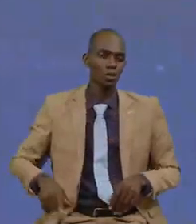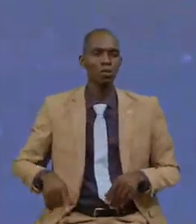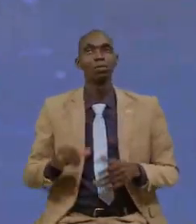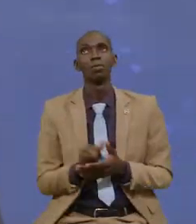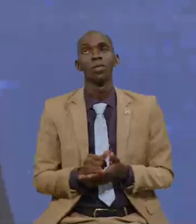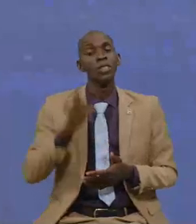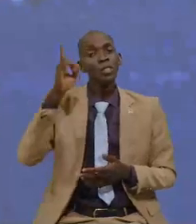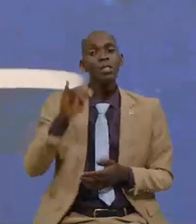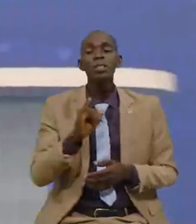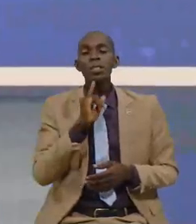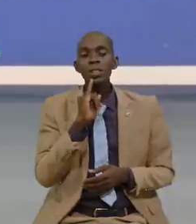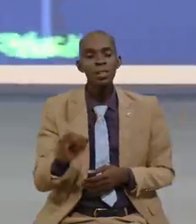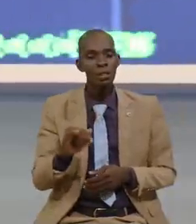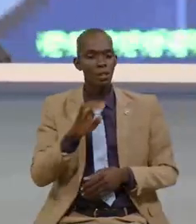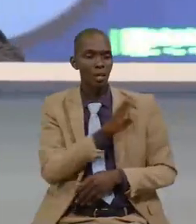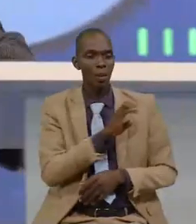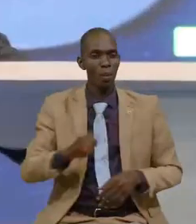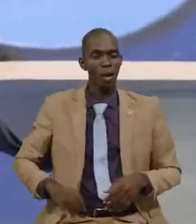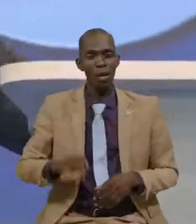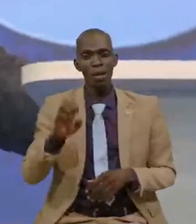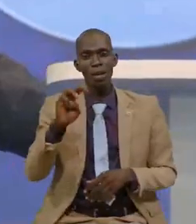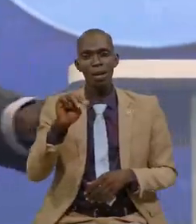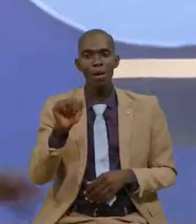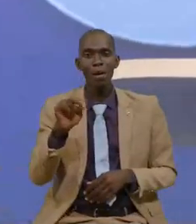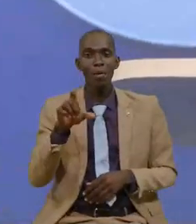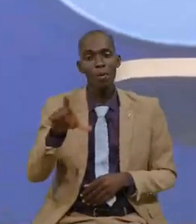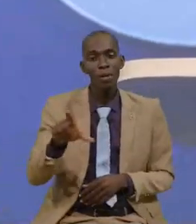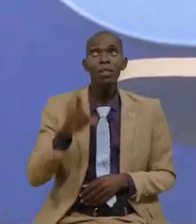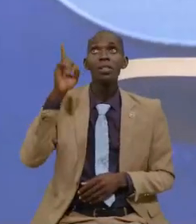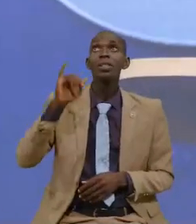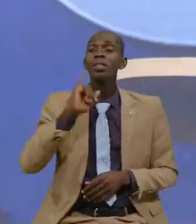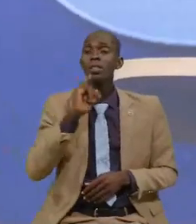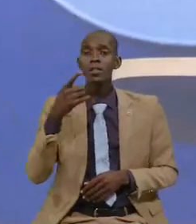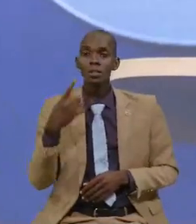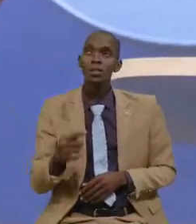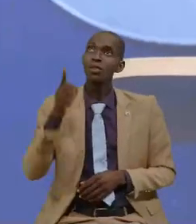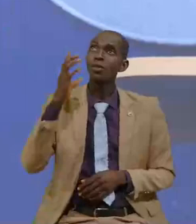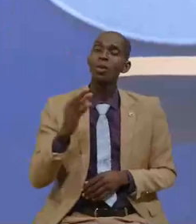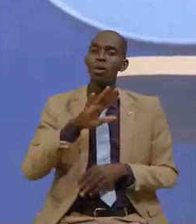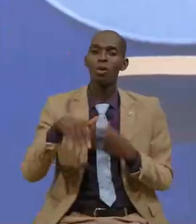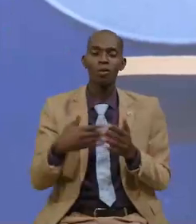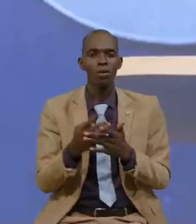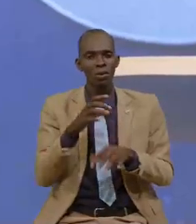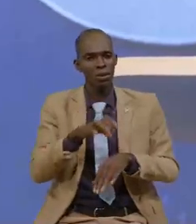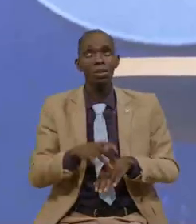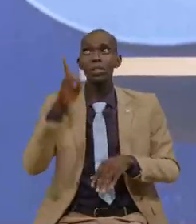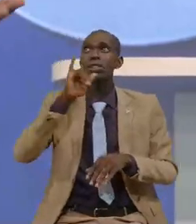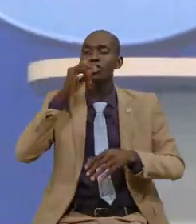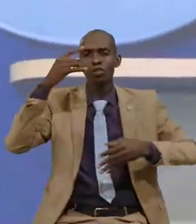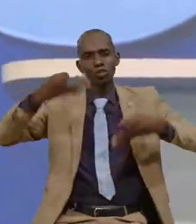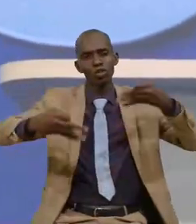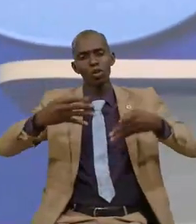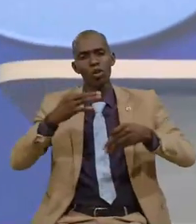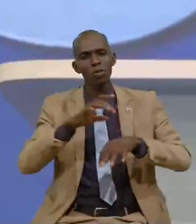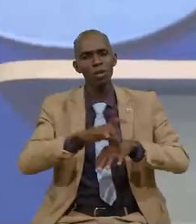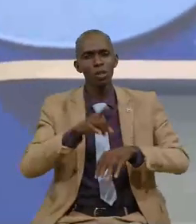Il est Dieu le Fils. Il est Emmanuel. Il est le juge de toute la terre. Laissez-lui cela. Ne